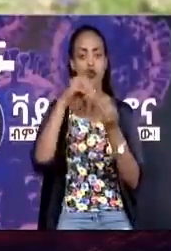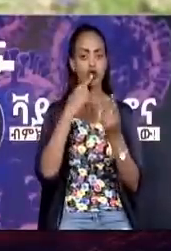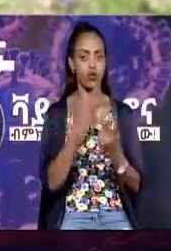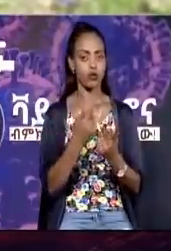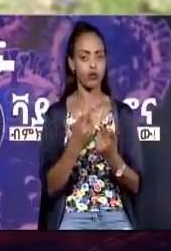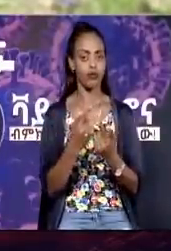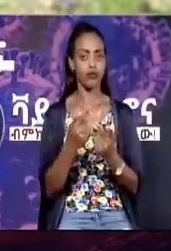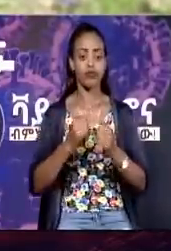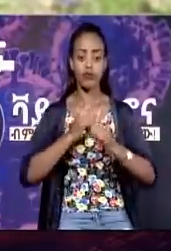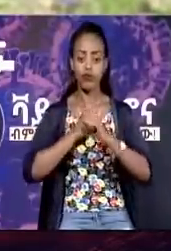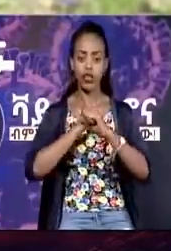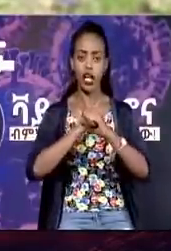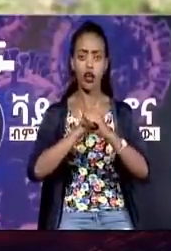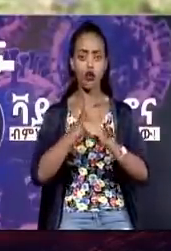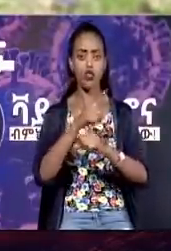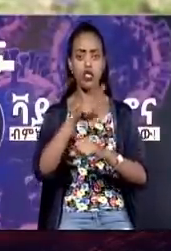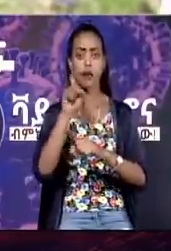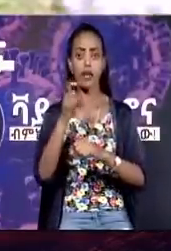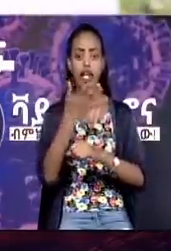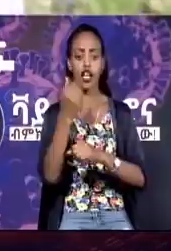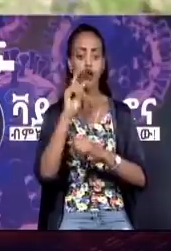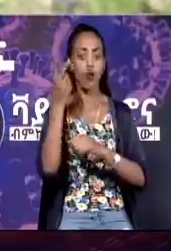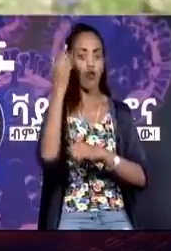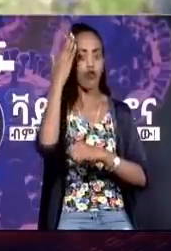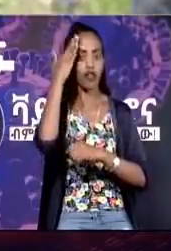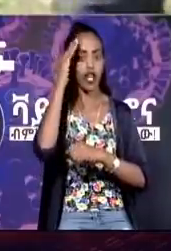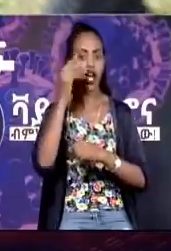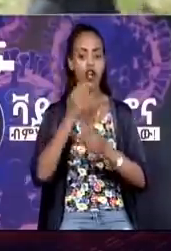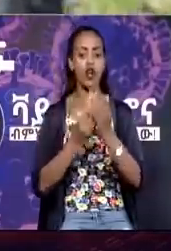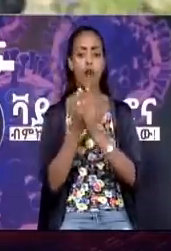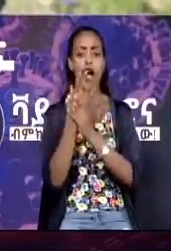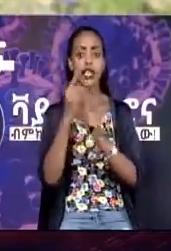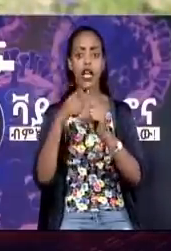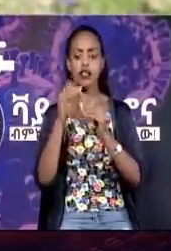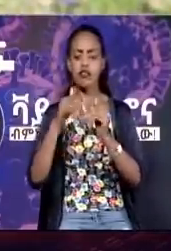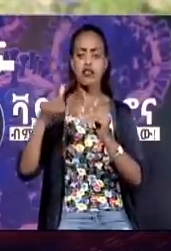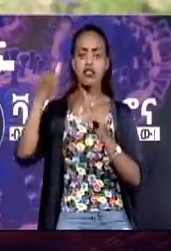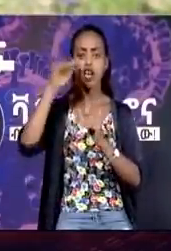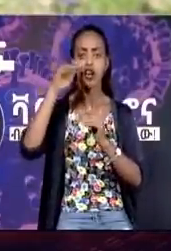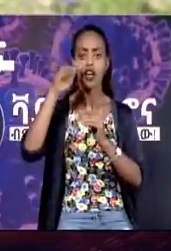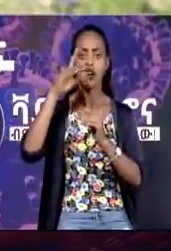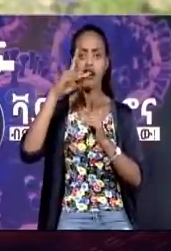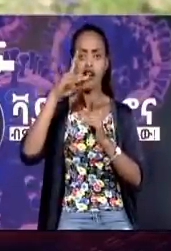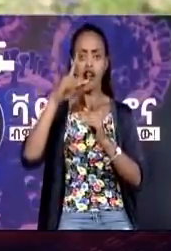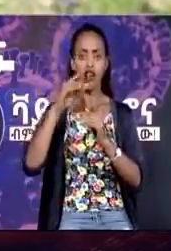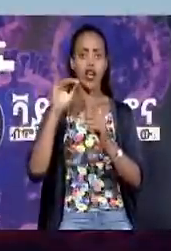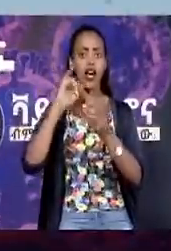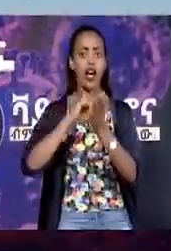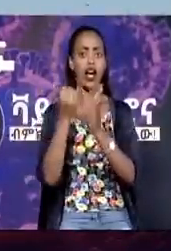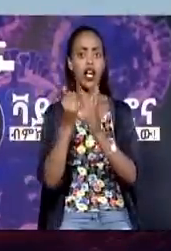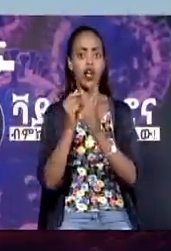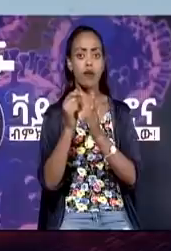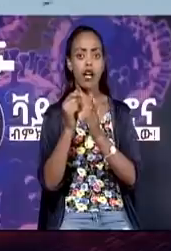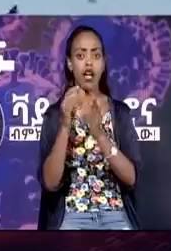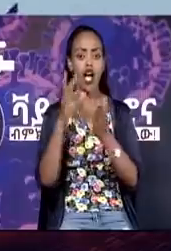تزعربوم كنكال اخلو لقب انا نقر مخاون فليتنا لمعاتنا قن زيادة تخال اي دما عم بتاون اللو